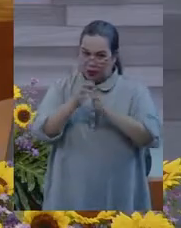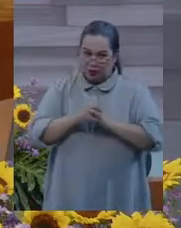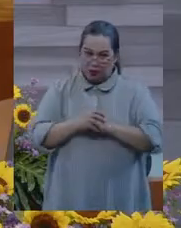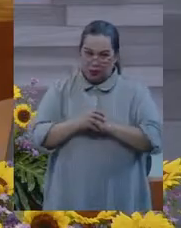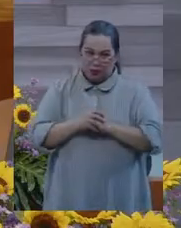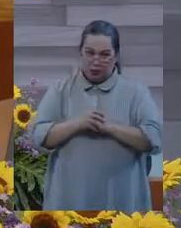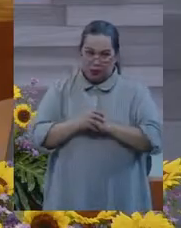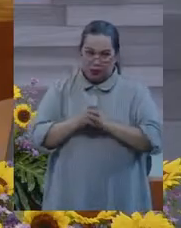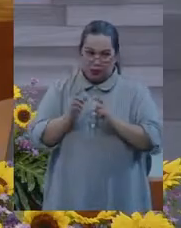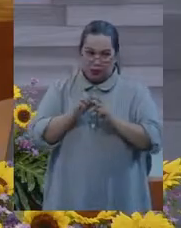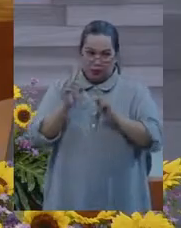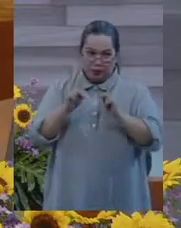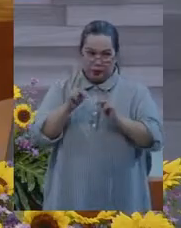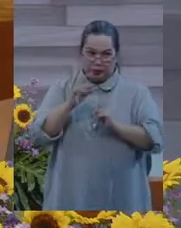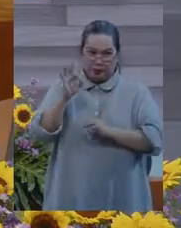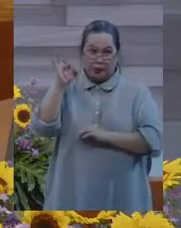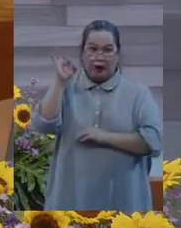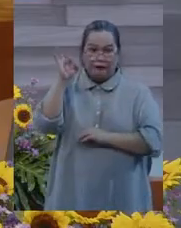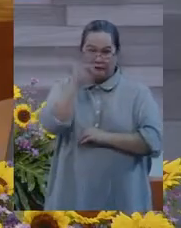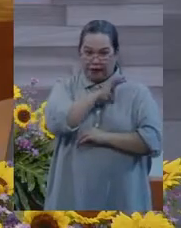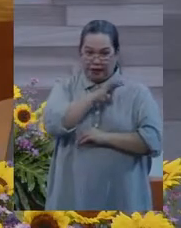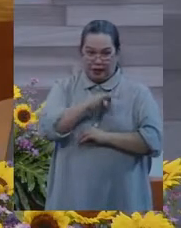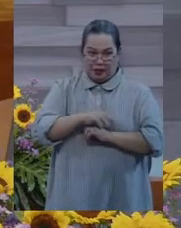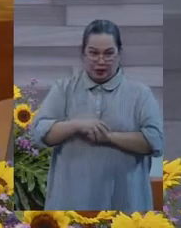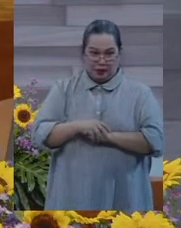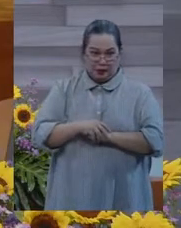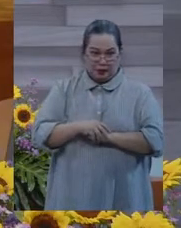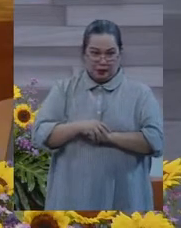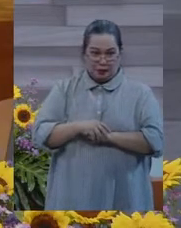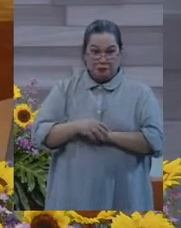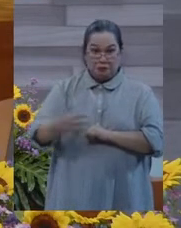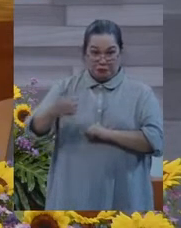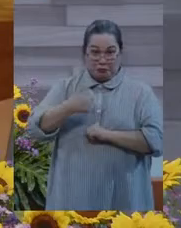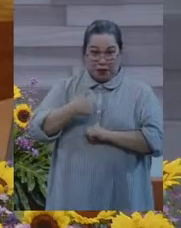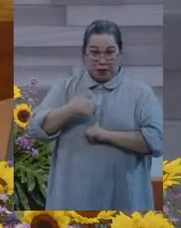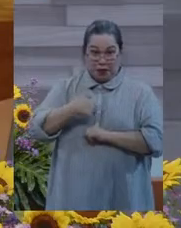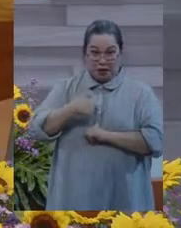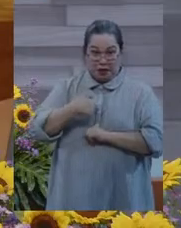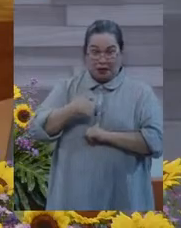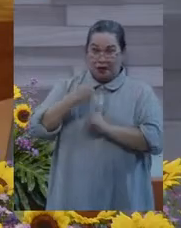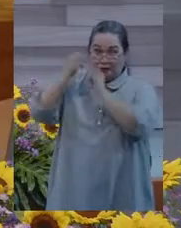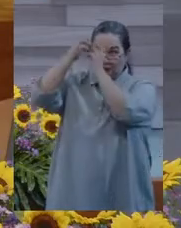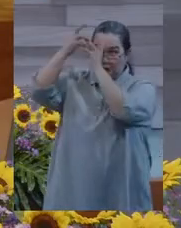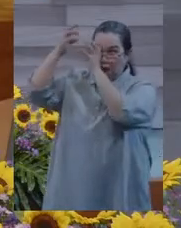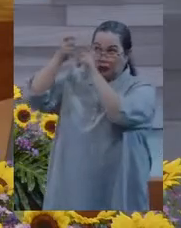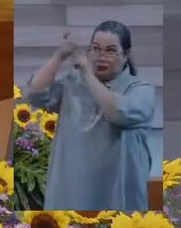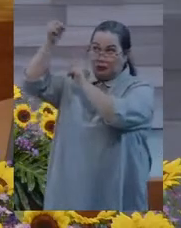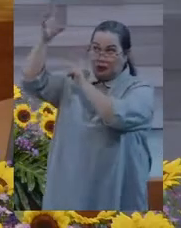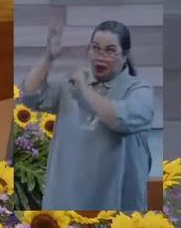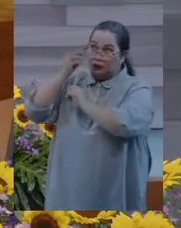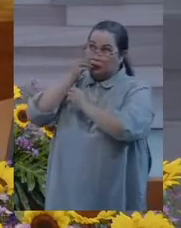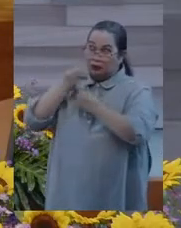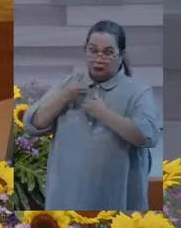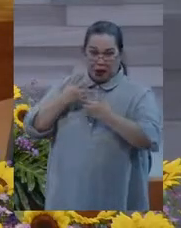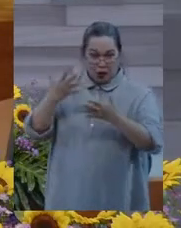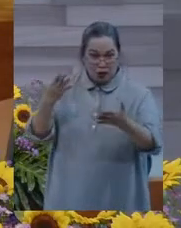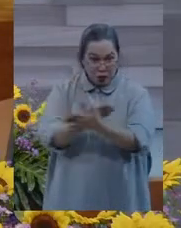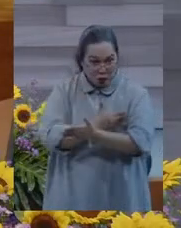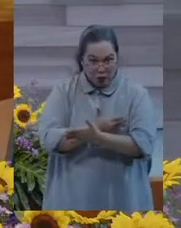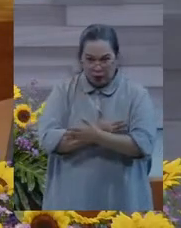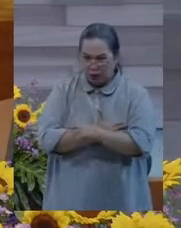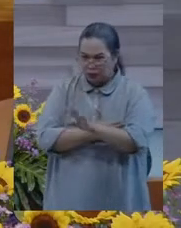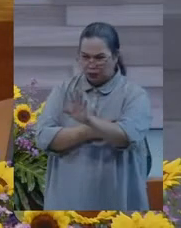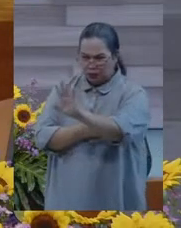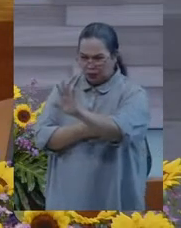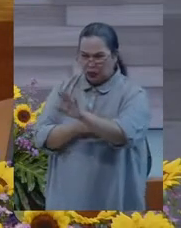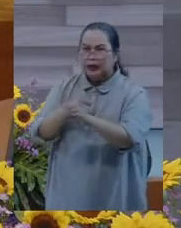mga taong nagsasabi na sila ay may pangitain na bago, na wala